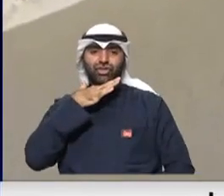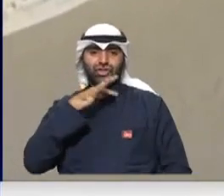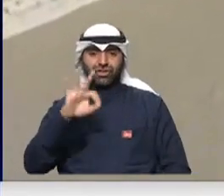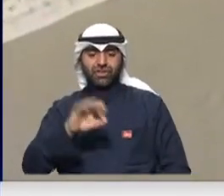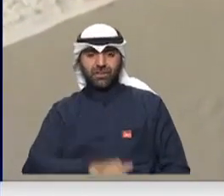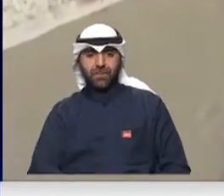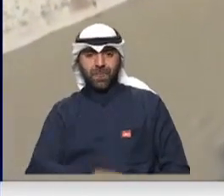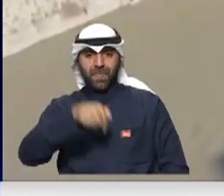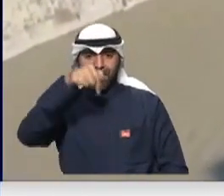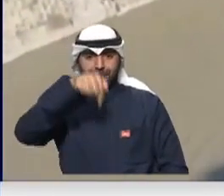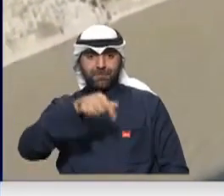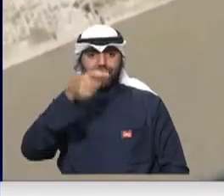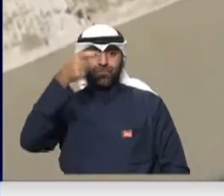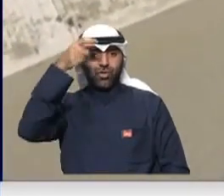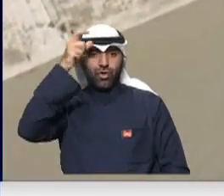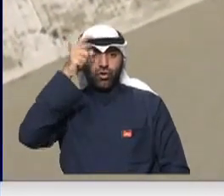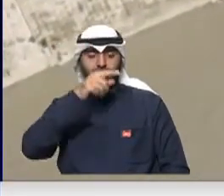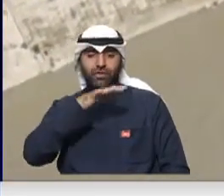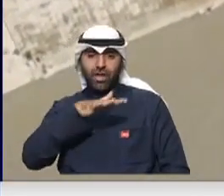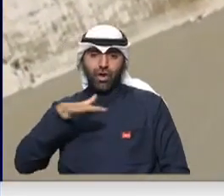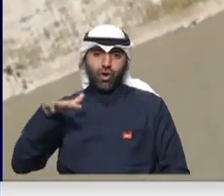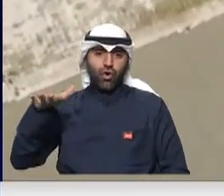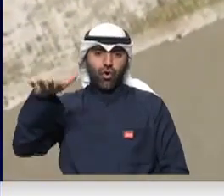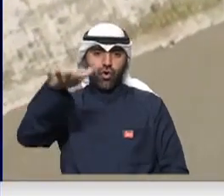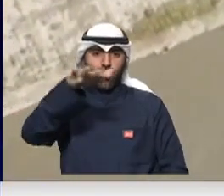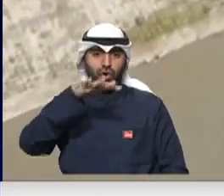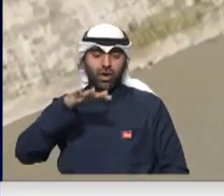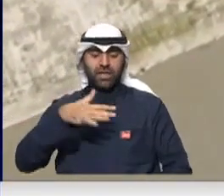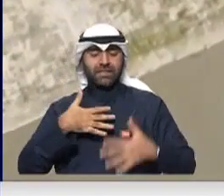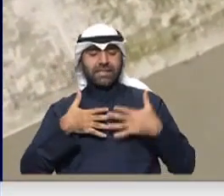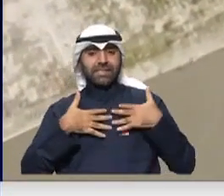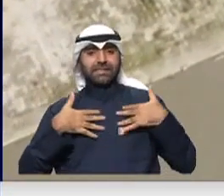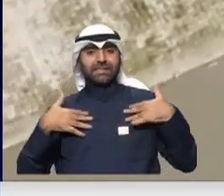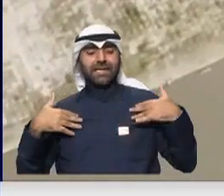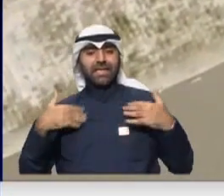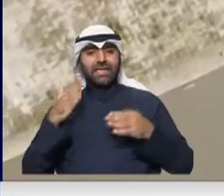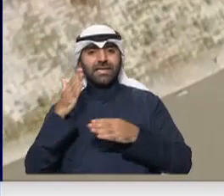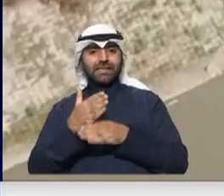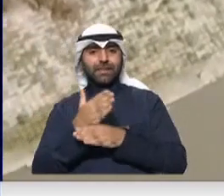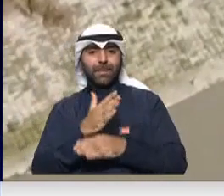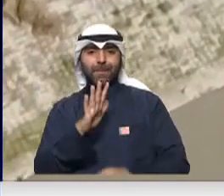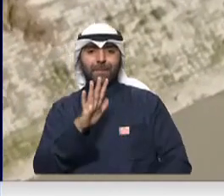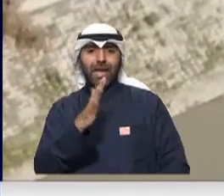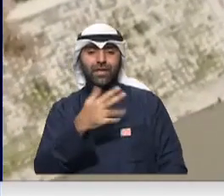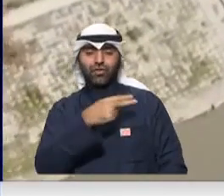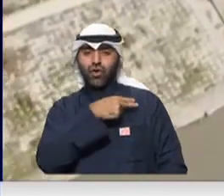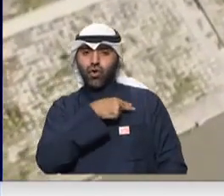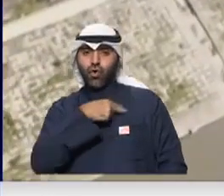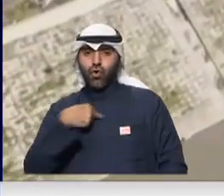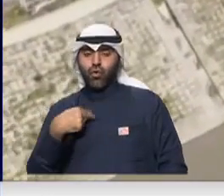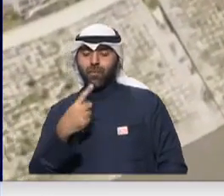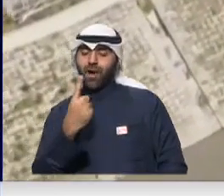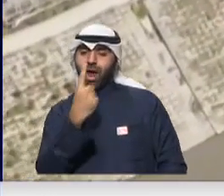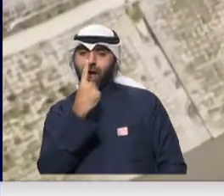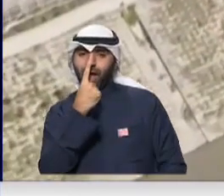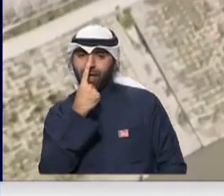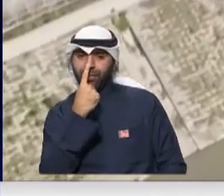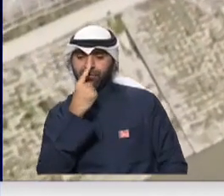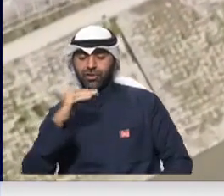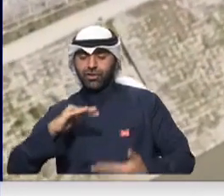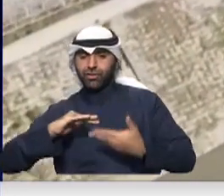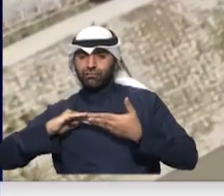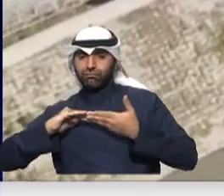8 مدن تركية تم إيقاف البحث فيها، مقابل طبعا الآن هم 11،